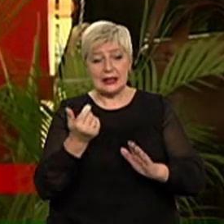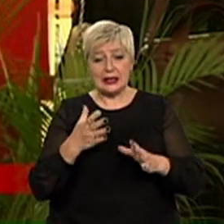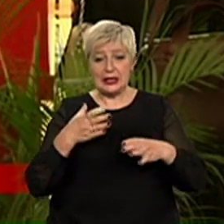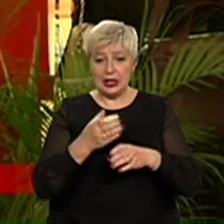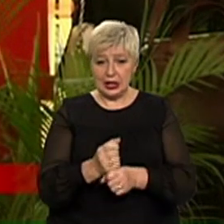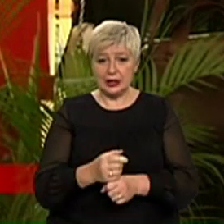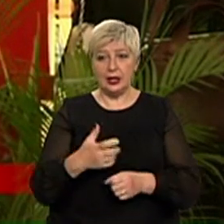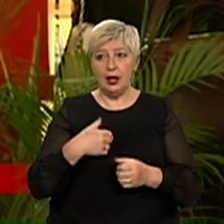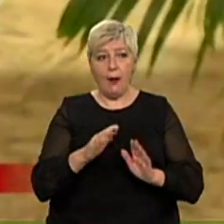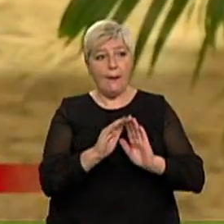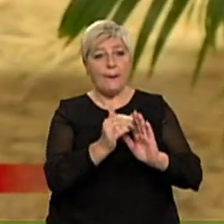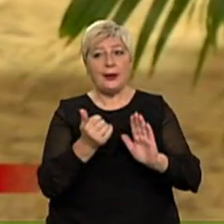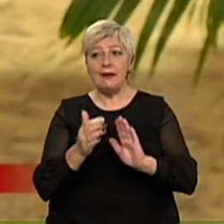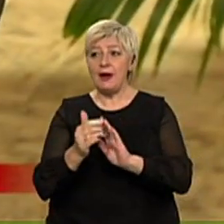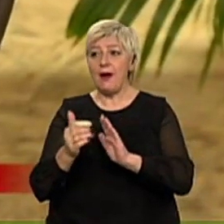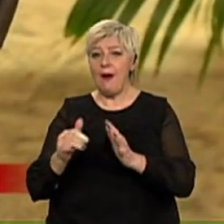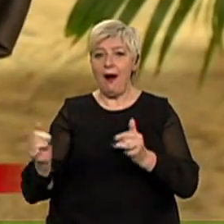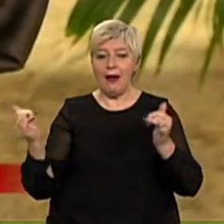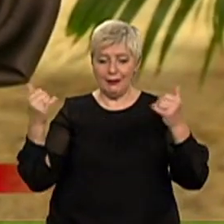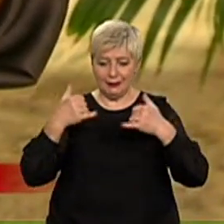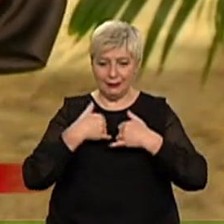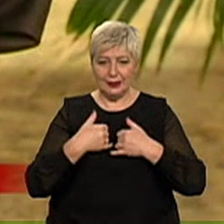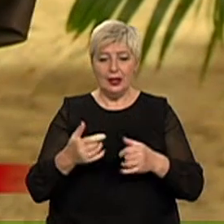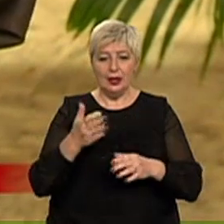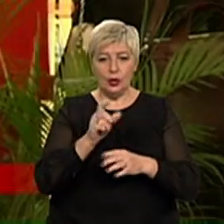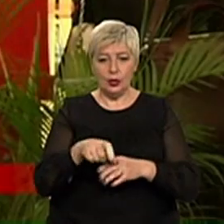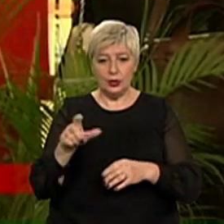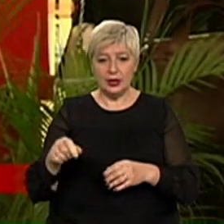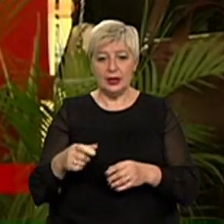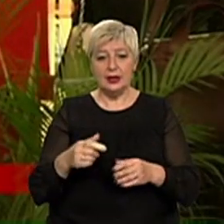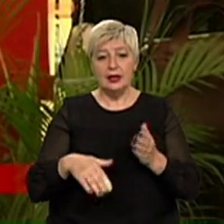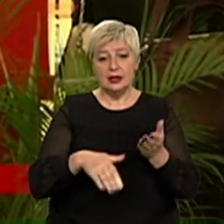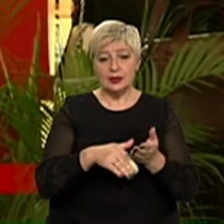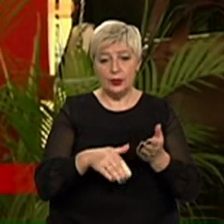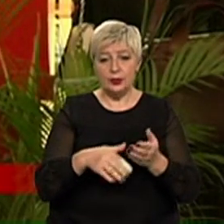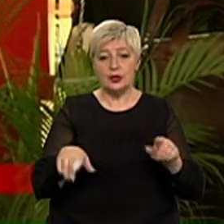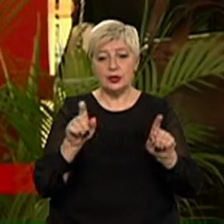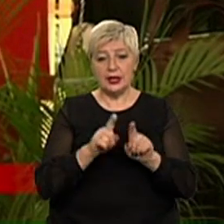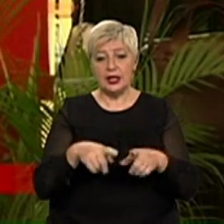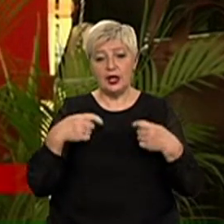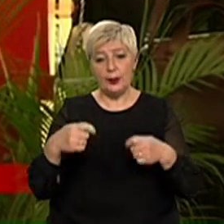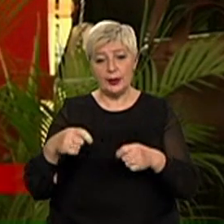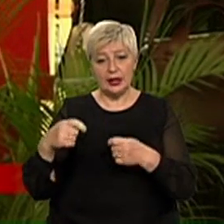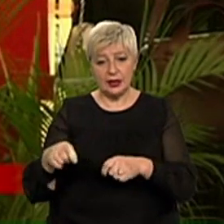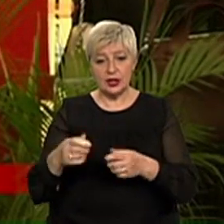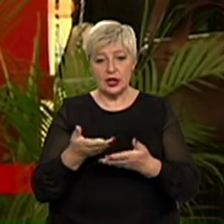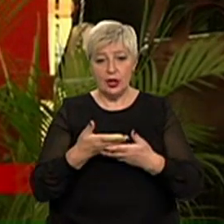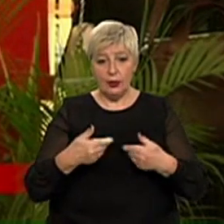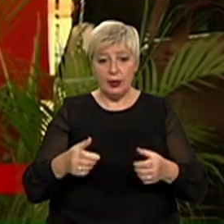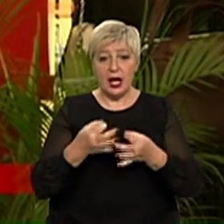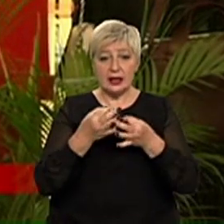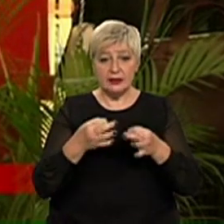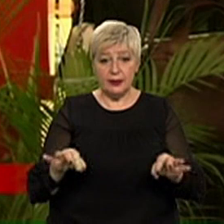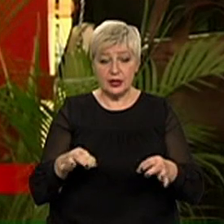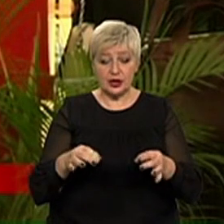привлекает максимальный поток гостей. И вторая важность для нас, как для магазина, это то, что с помощью вот таких вот продаж мы таким образом